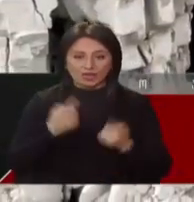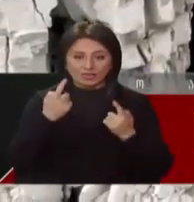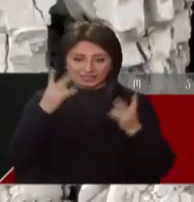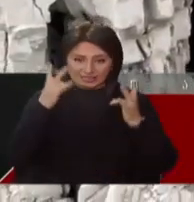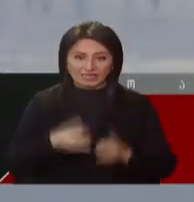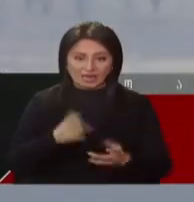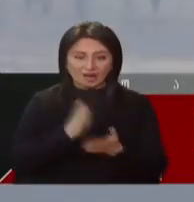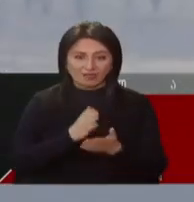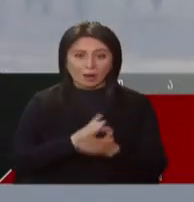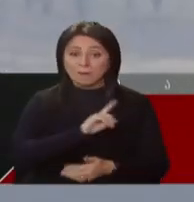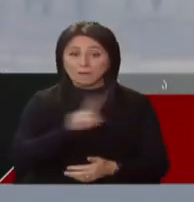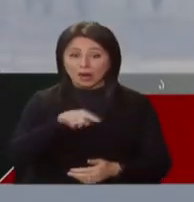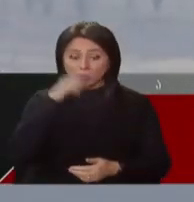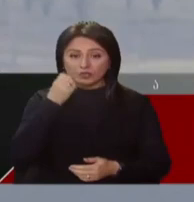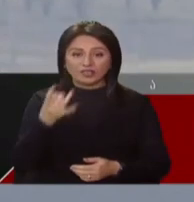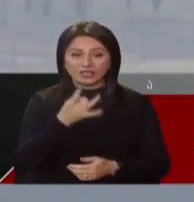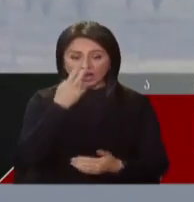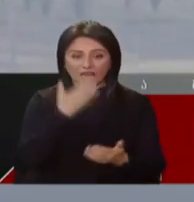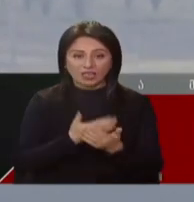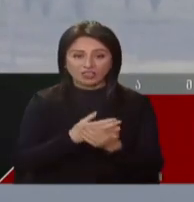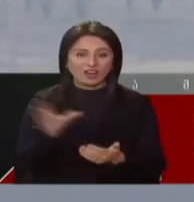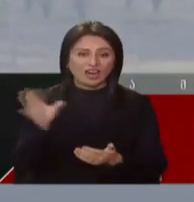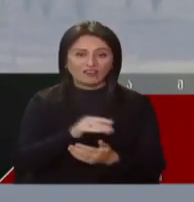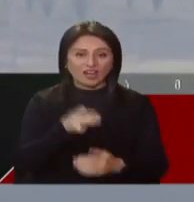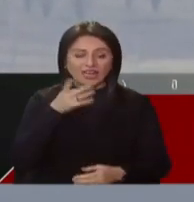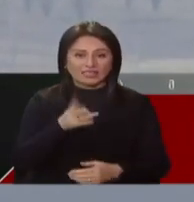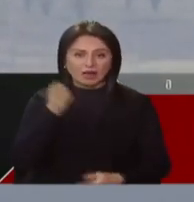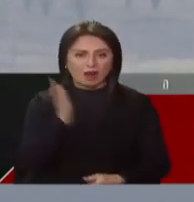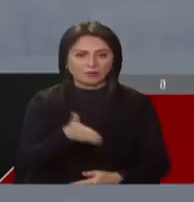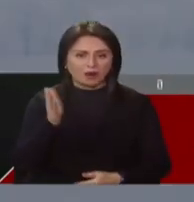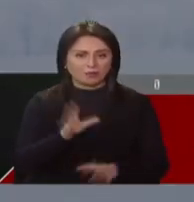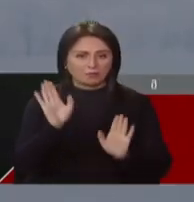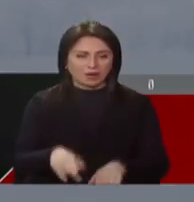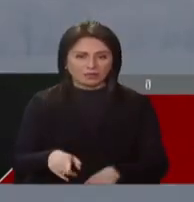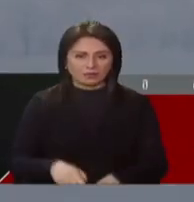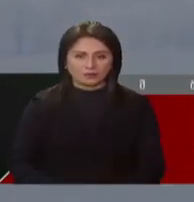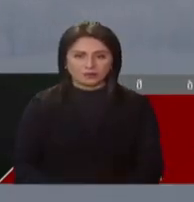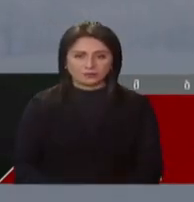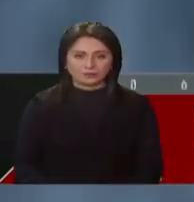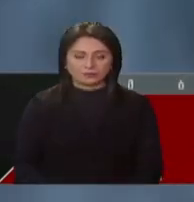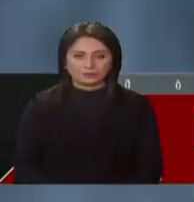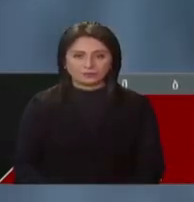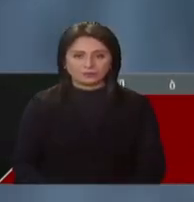ზარალი მიაყენეს, მაგრამ რუსებმა კიდევ ერთხელ აჩვენეს ყველანაირი რისკებზე წასვლის მზადყოფნა.